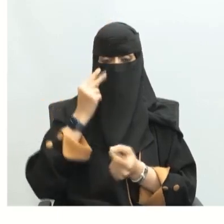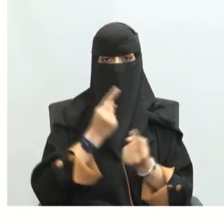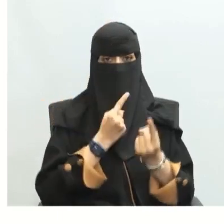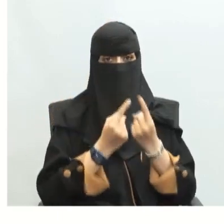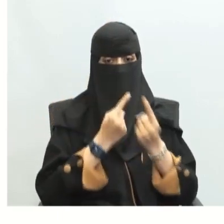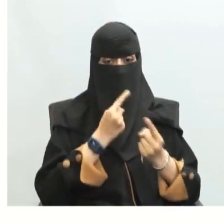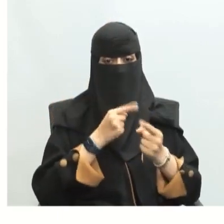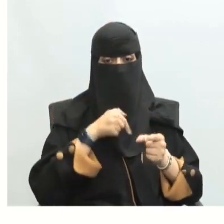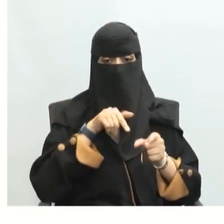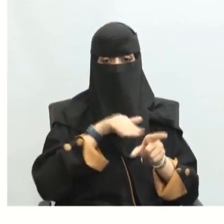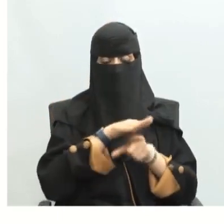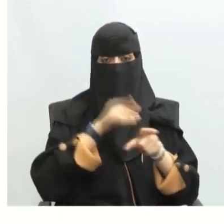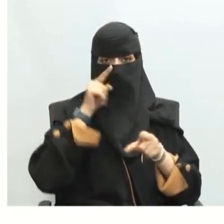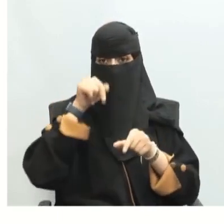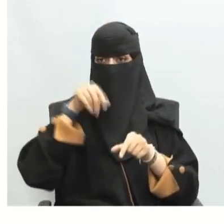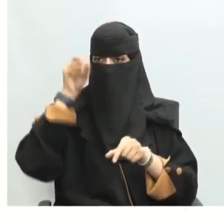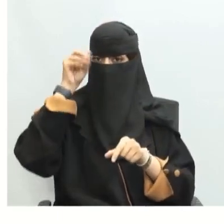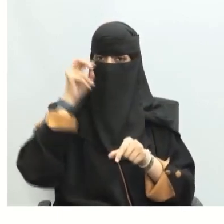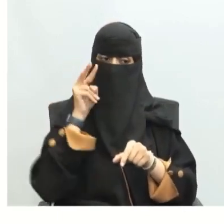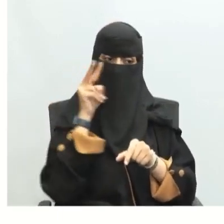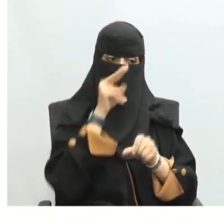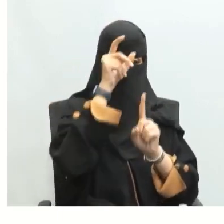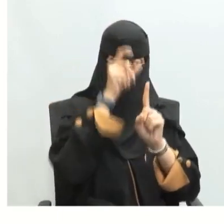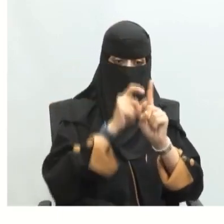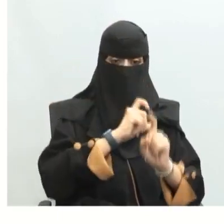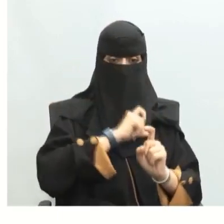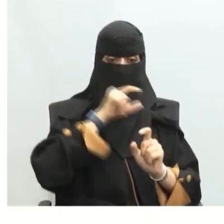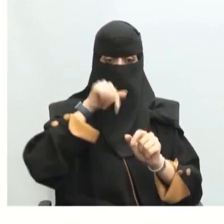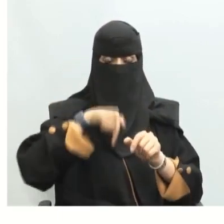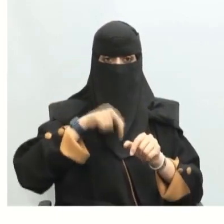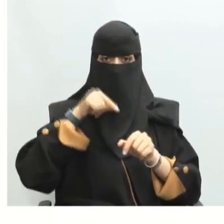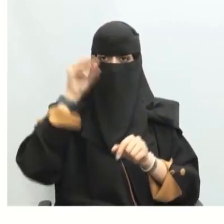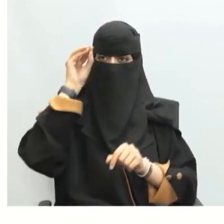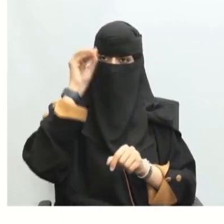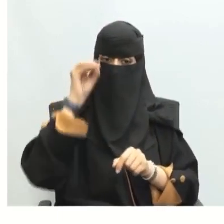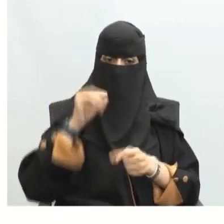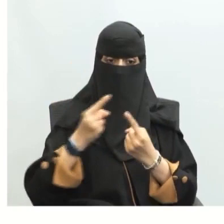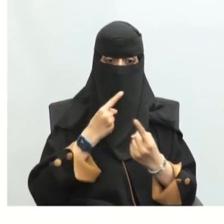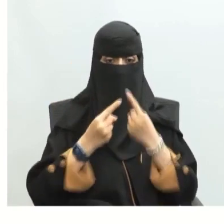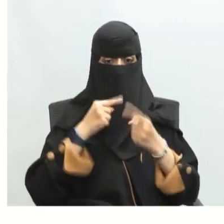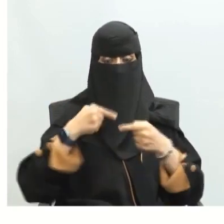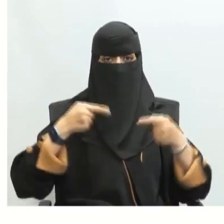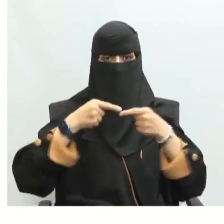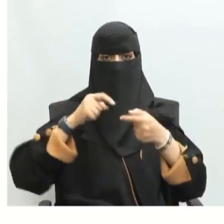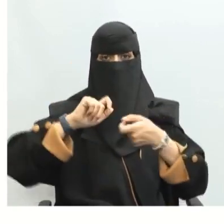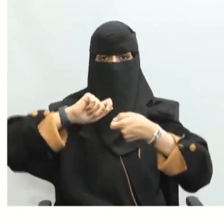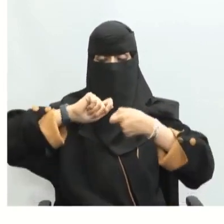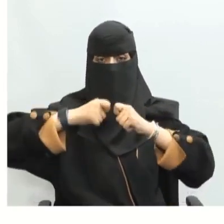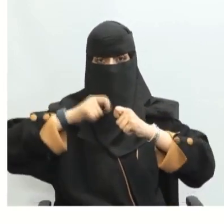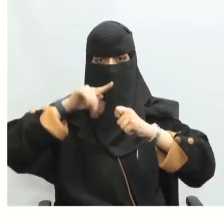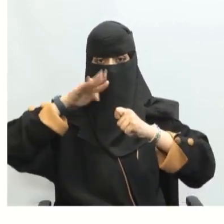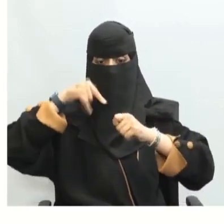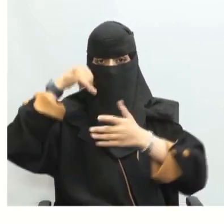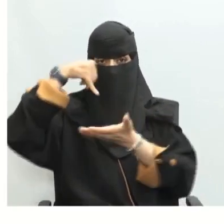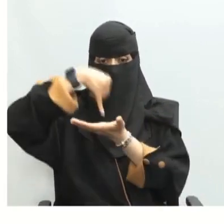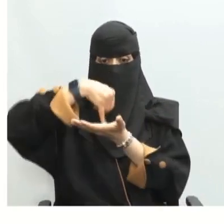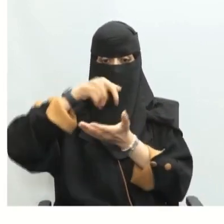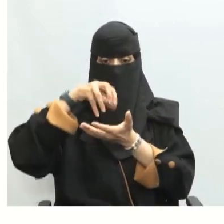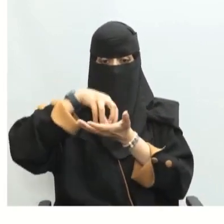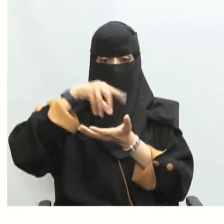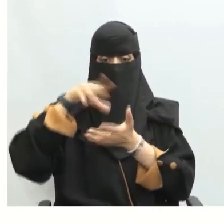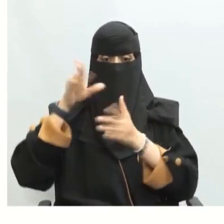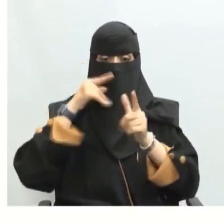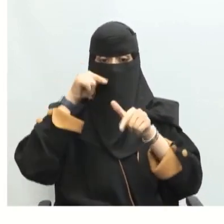الطلبه على توصيات الحوارات التي عقدها المركز نعلم ان انه تم